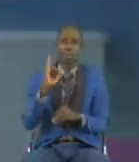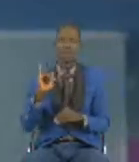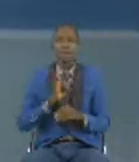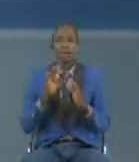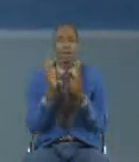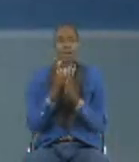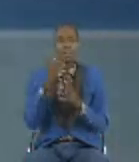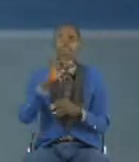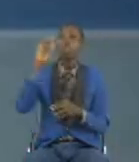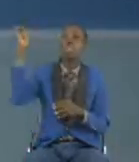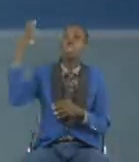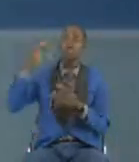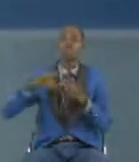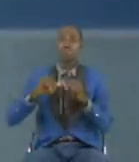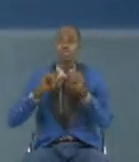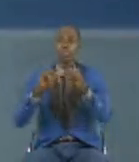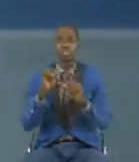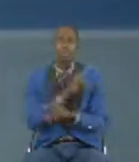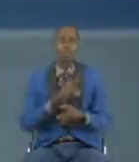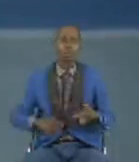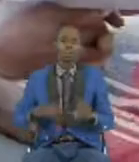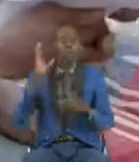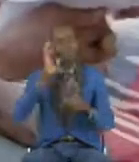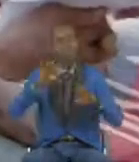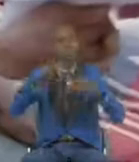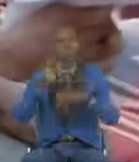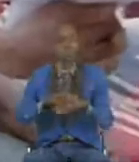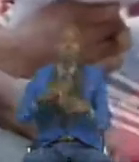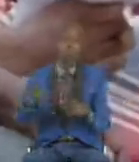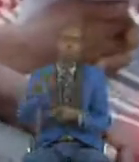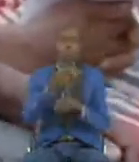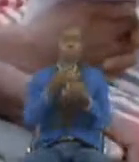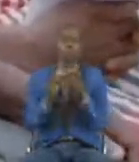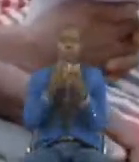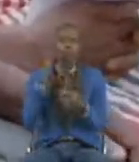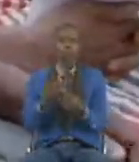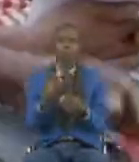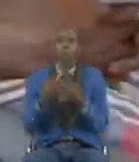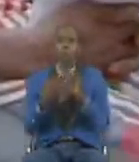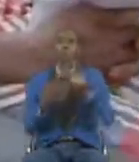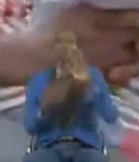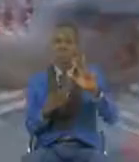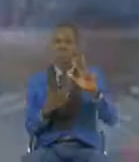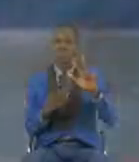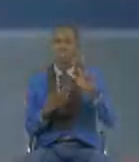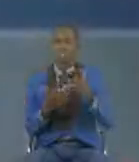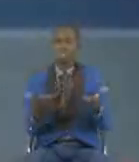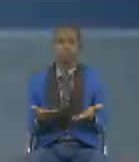dans les prières. Et je prie la grâce pour persévérer, que Dieu te l'accorde. troisième